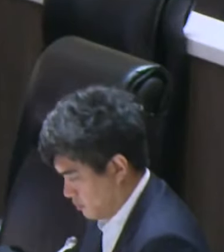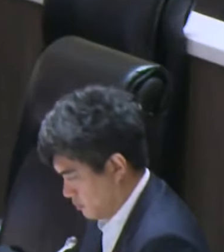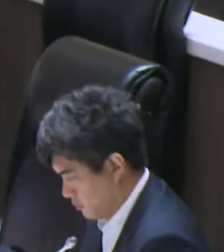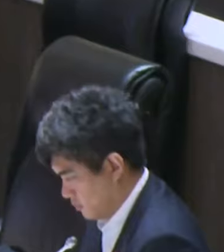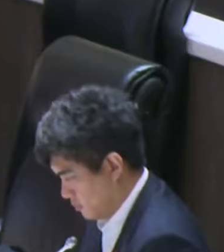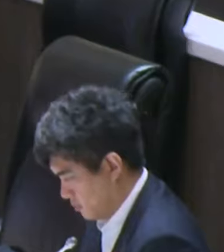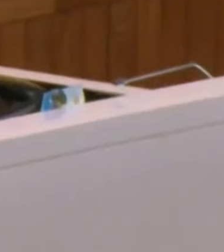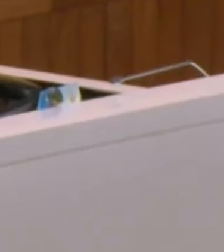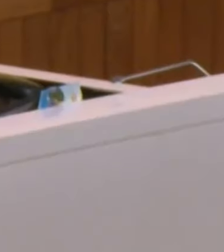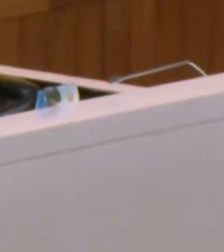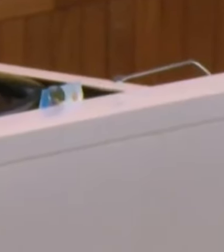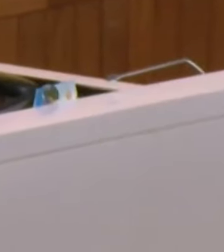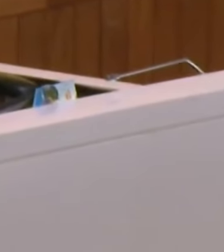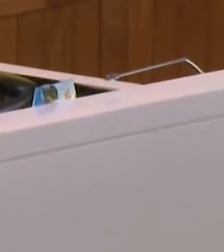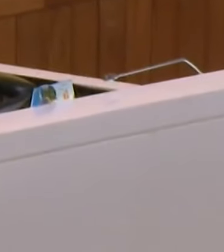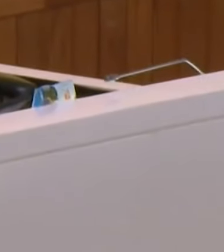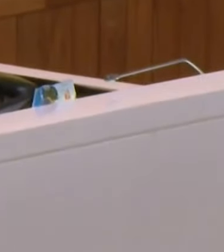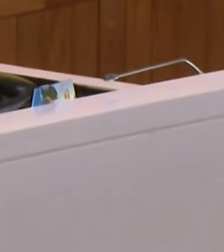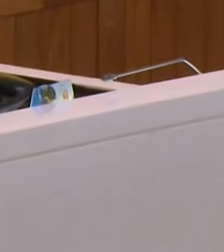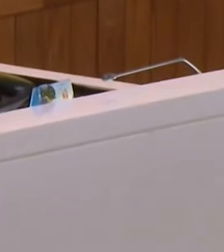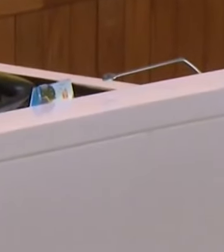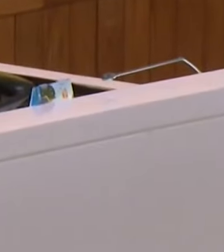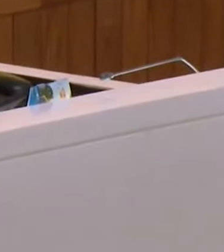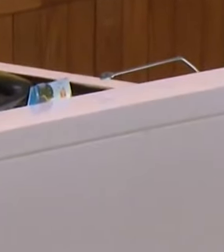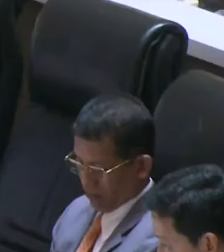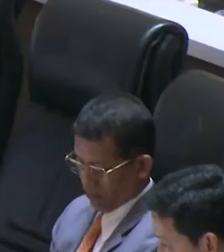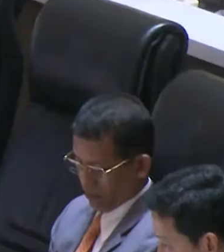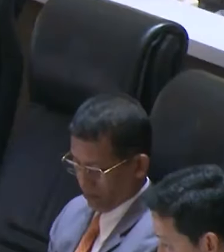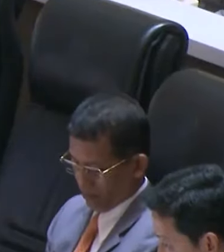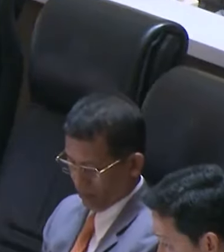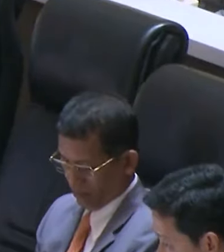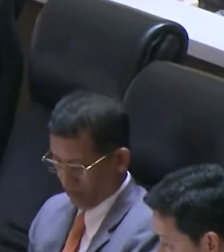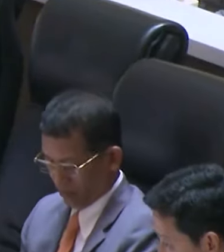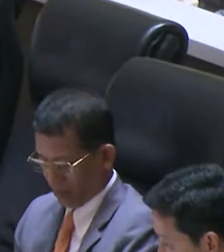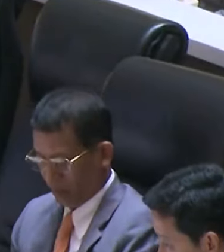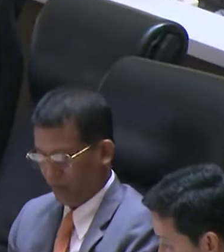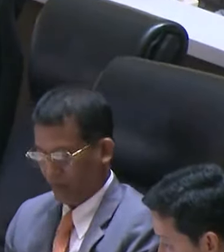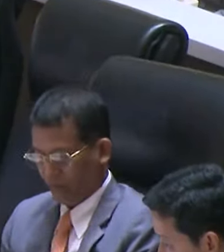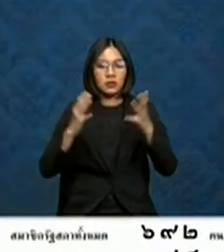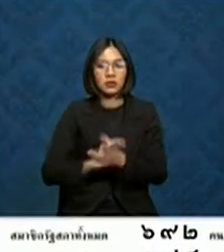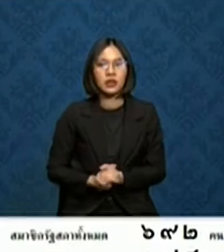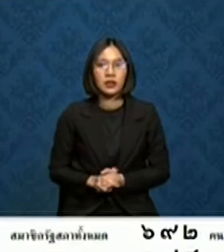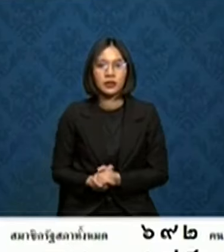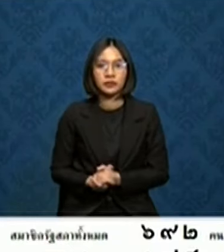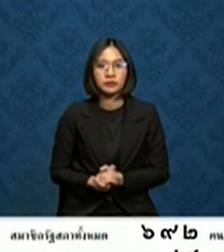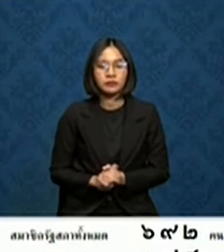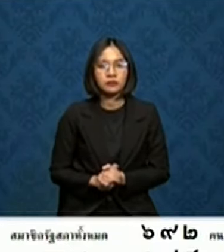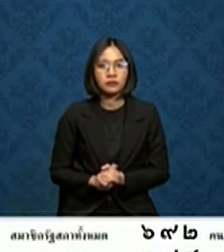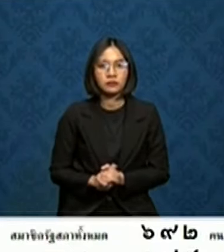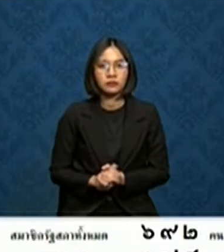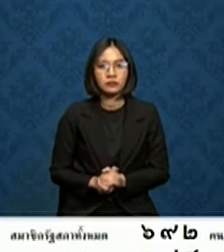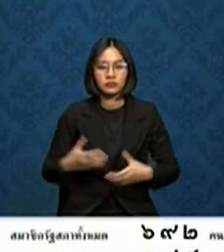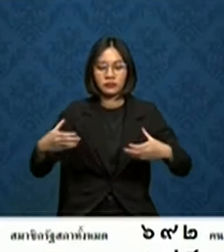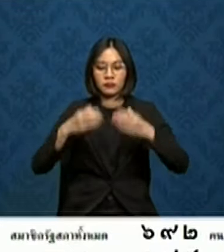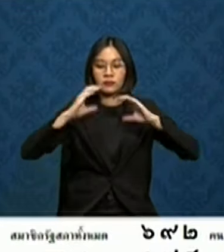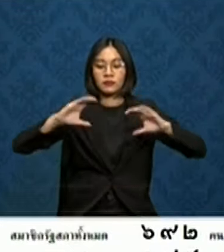างเอื้อประโยชน์กับนายทุนบางกลุ่มและจะส่งผลกระทบต่อวิถีชีวิตคนภาคใต้ค่ะ ท่านประธานคะรัฐ